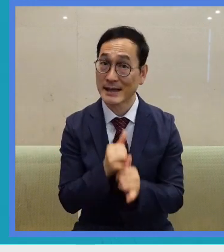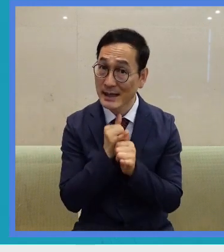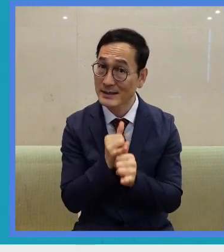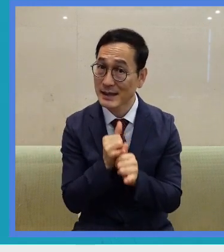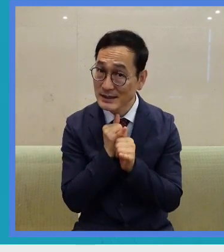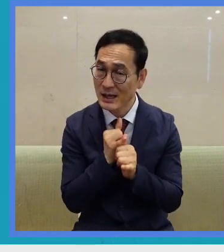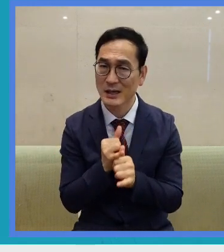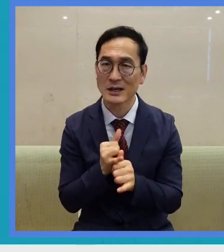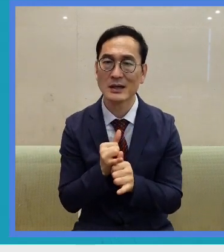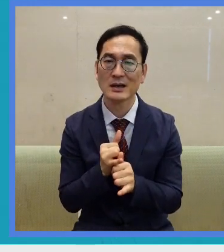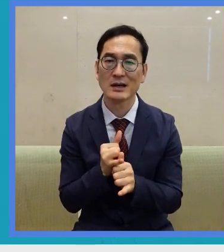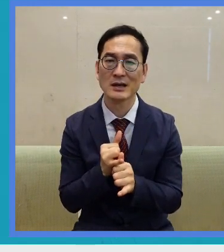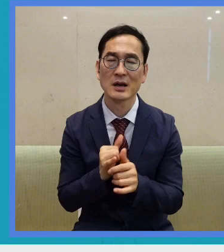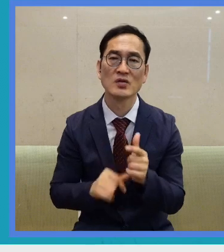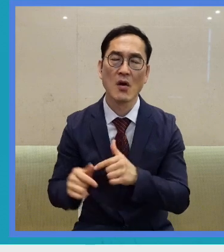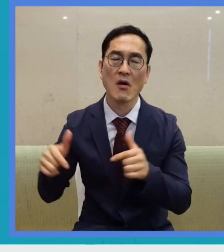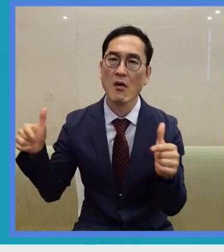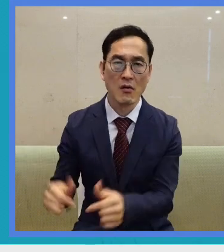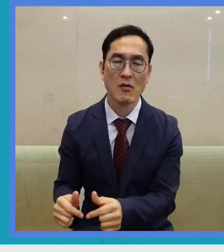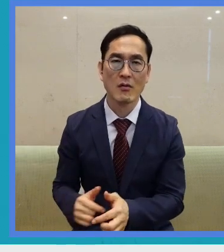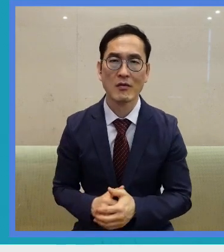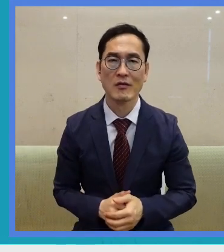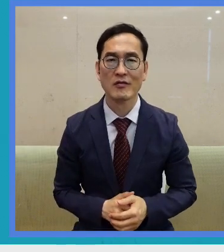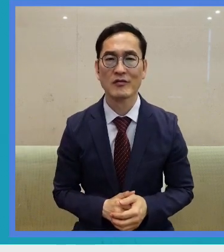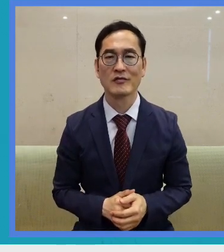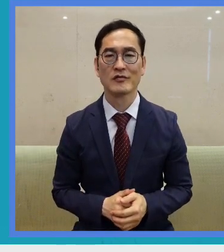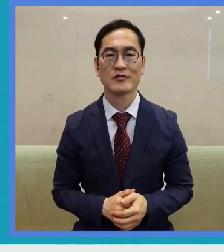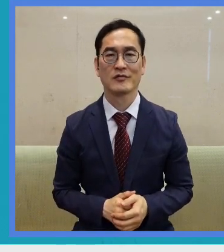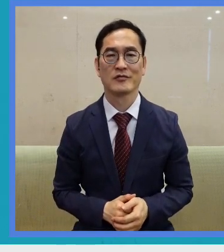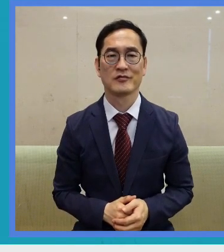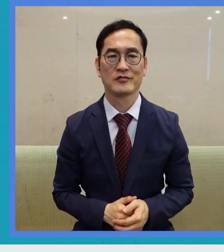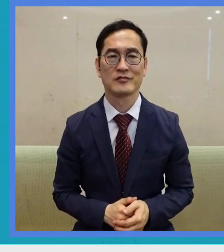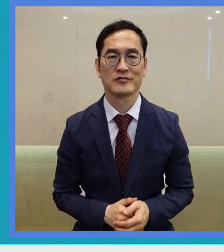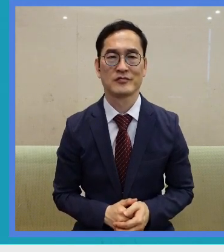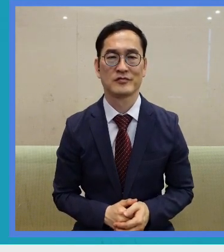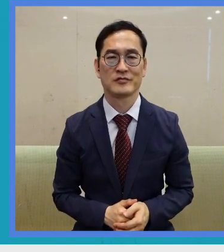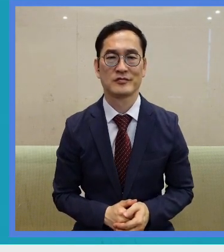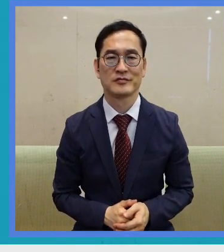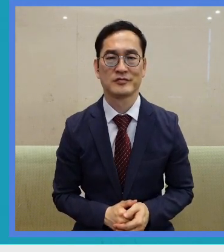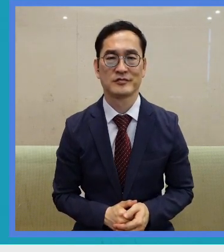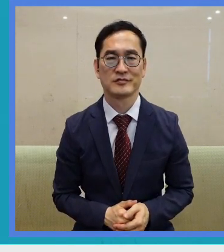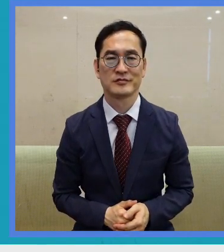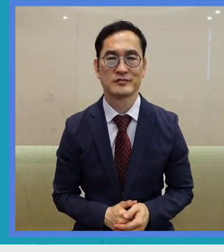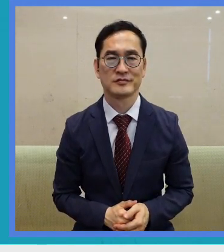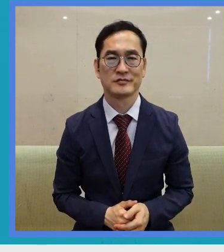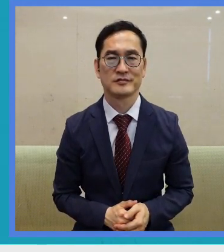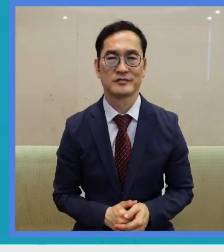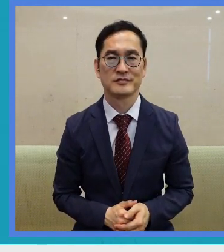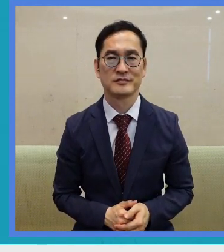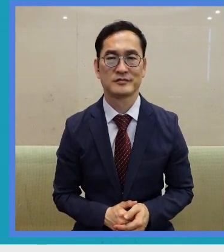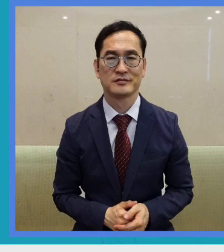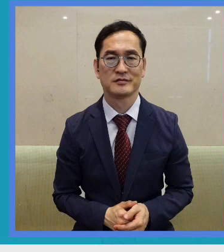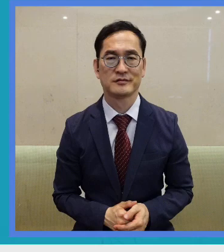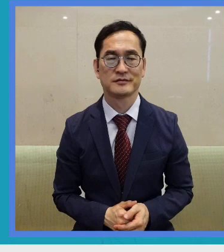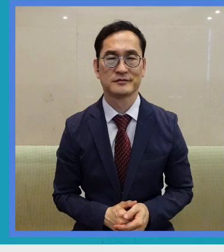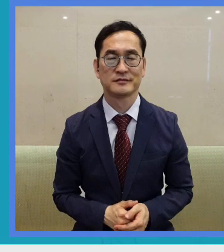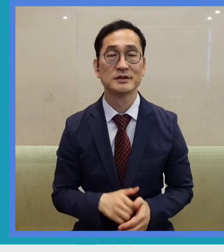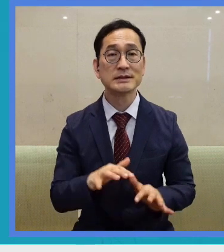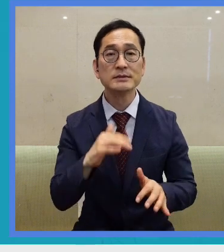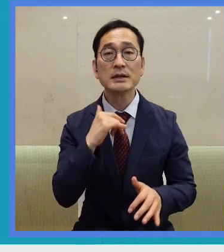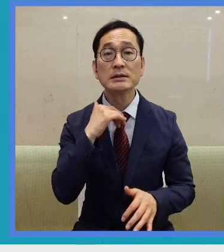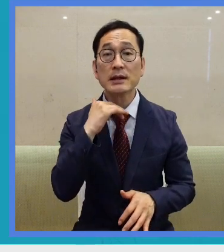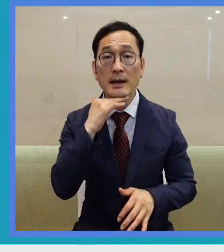같은 경우에는 훨씬 나아진 그런 정도의 결과를 볼 수 있었습니다. 그리고 이게 이제 저희가 그럼 그 연령,